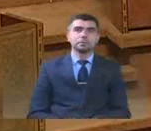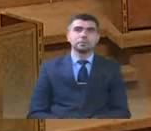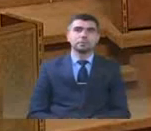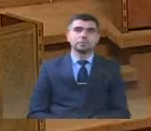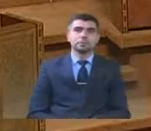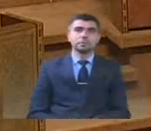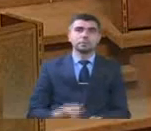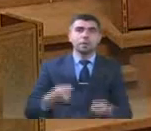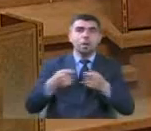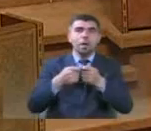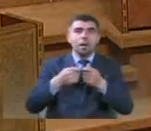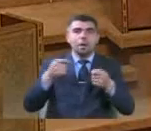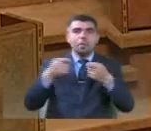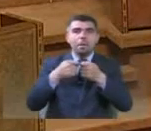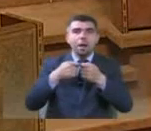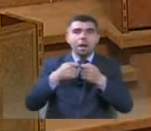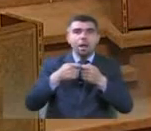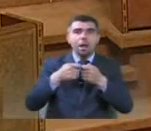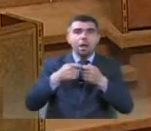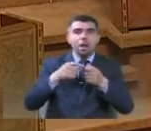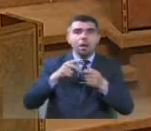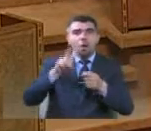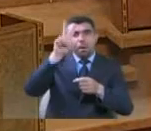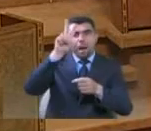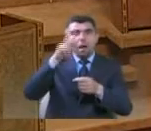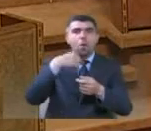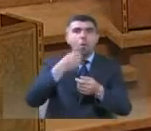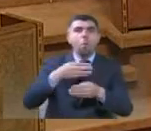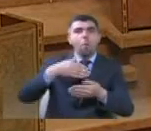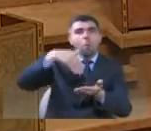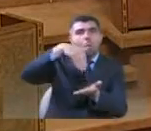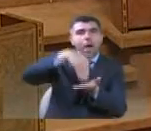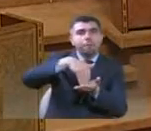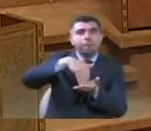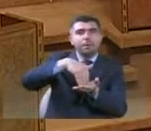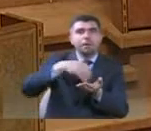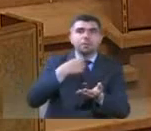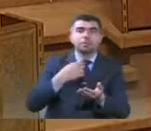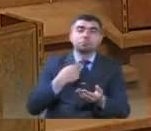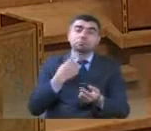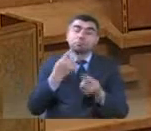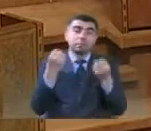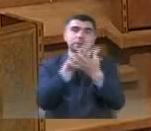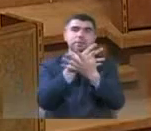أن يقف الحمار مفهوم، أن يتبه المظاهرات مستغرب.